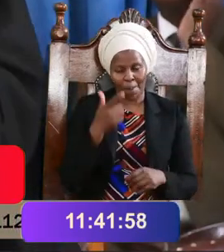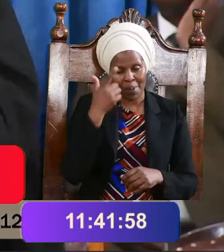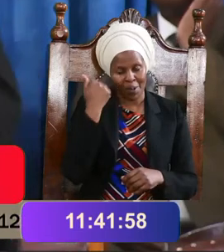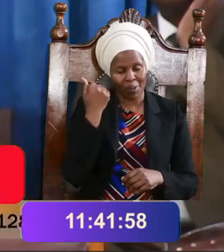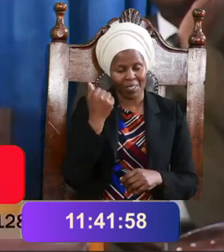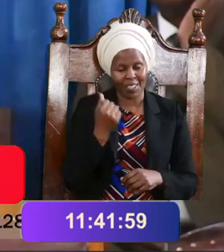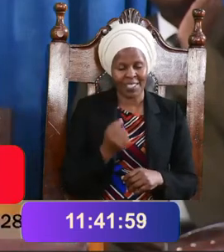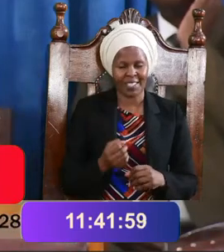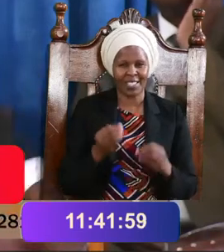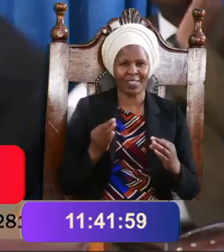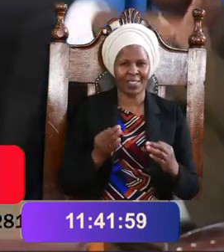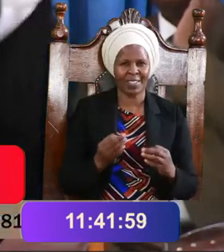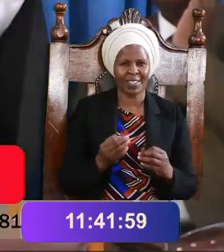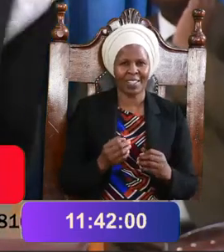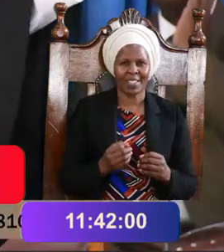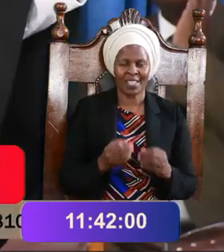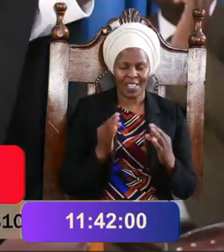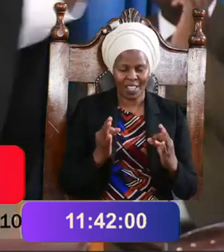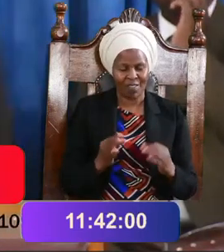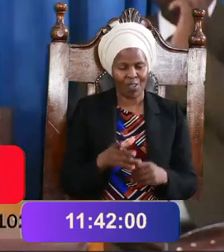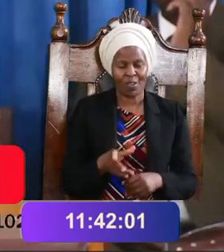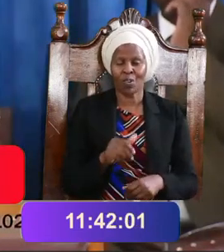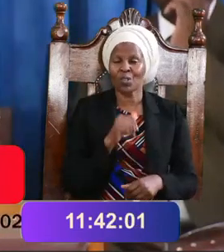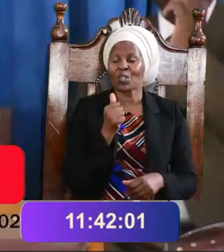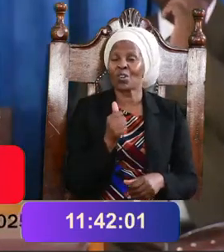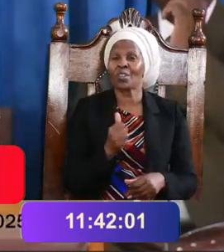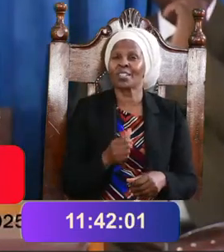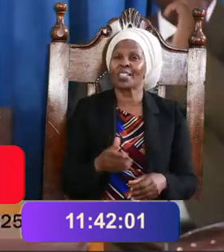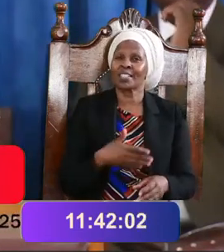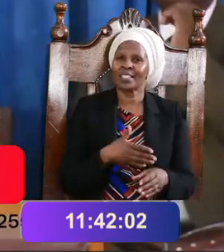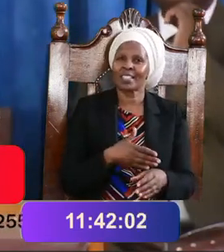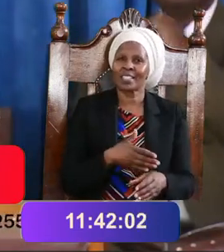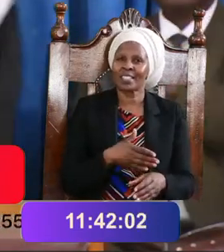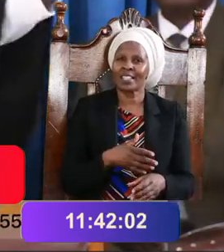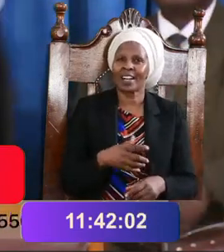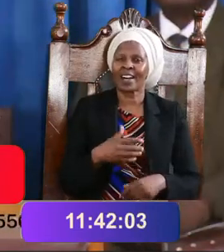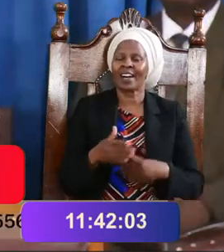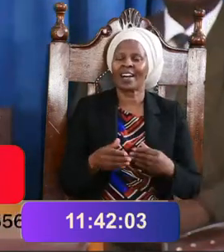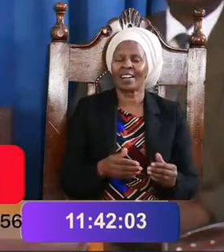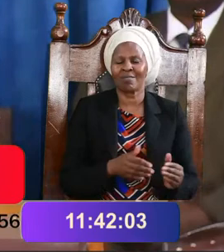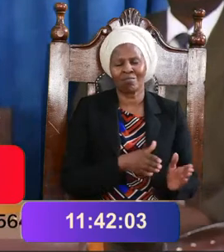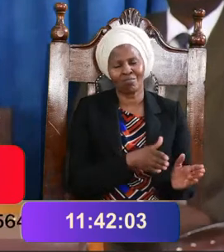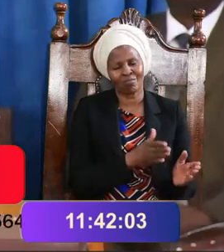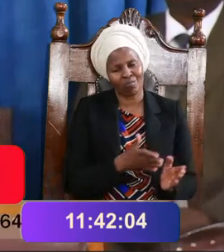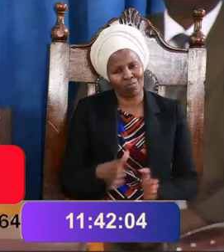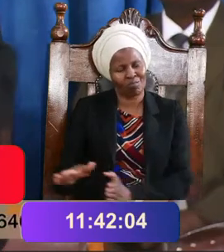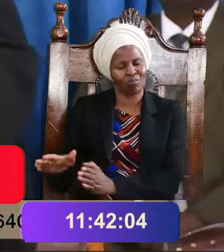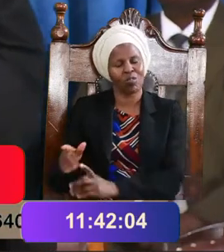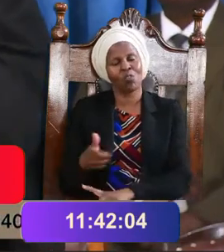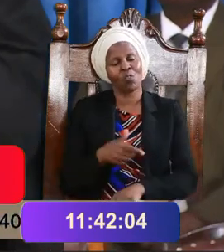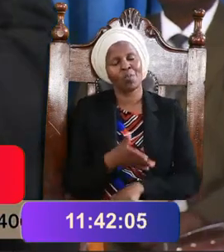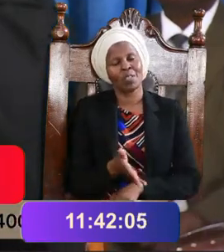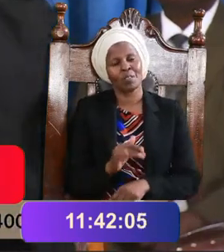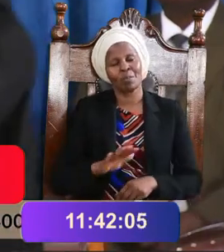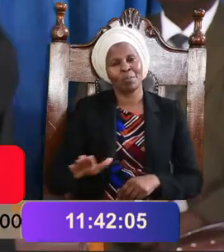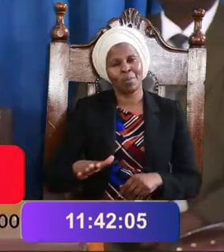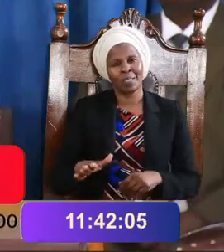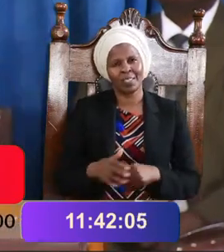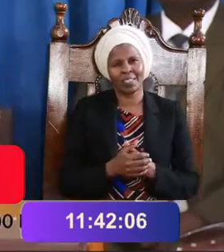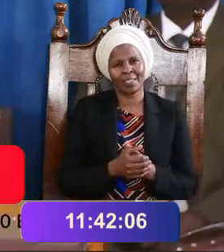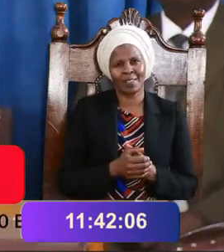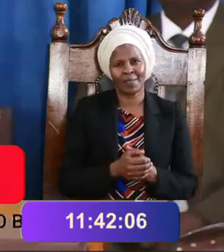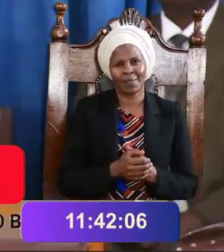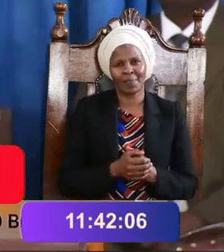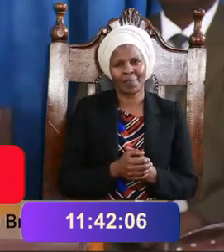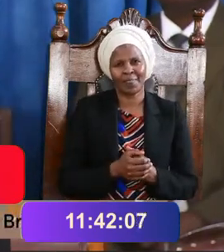angesema, mnaimba, msipoimba vizuri, nitarudi na hii mafuta. Nita reverse track nirudi. Alikuwa na koma, you